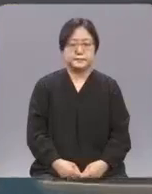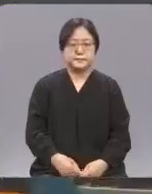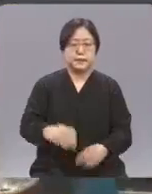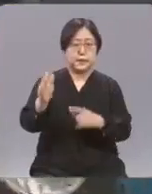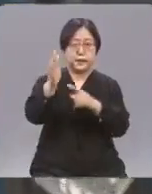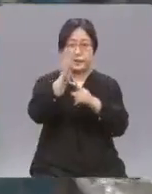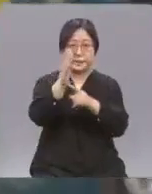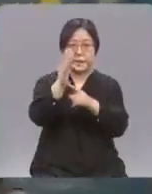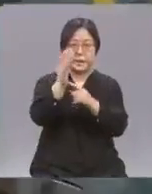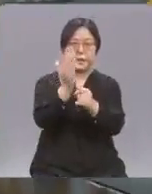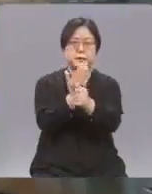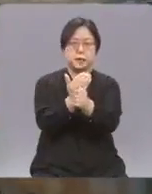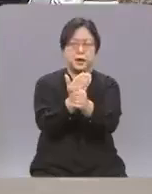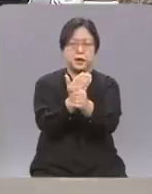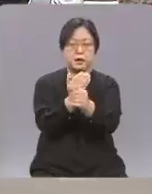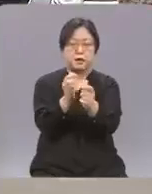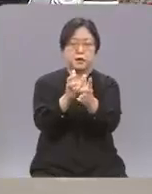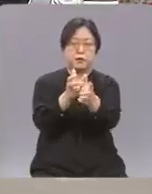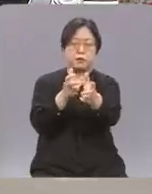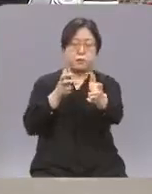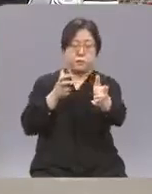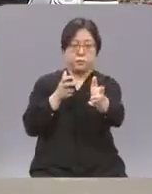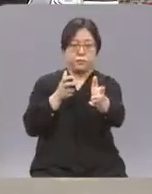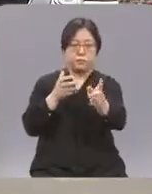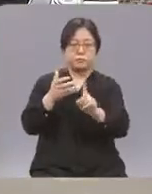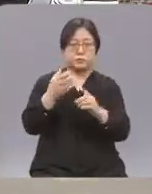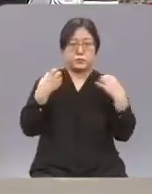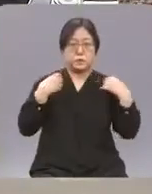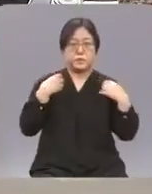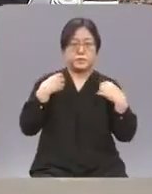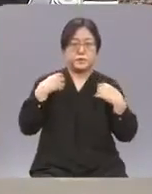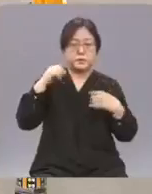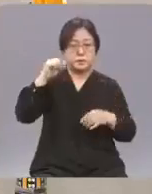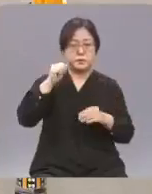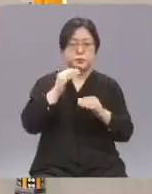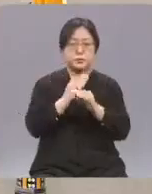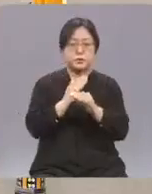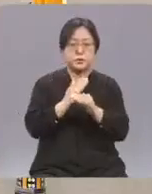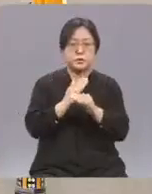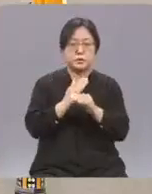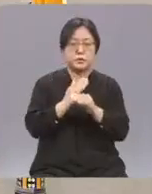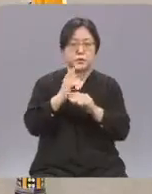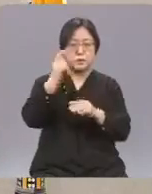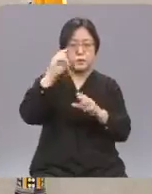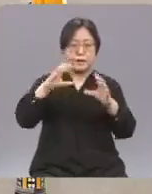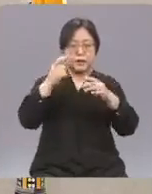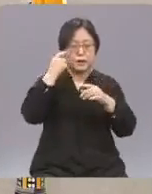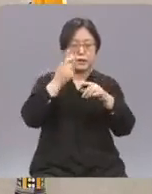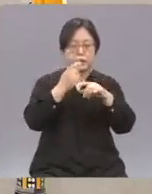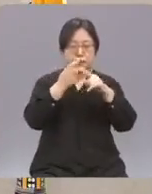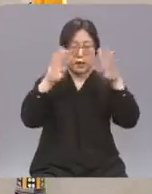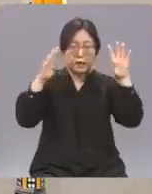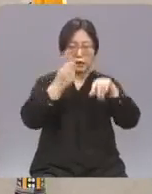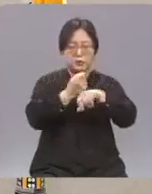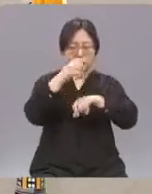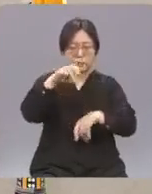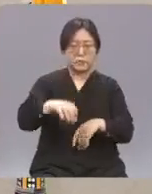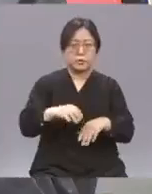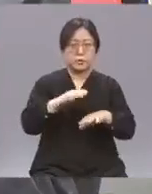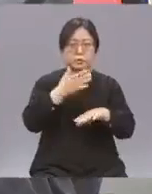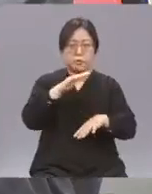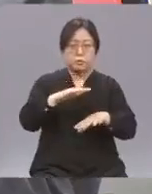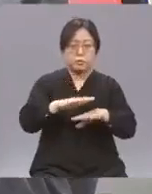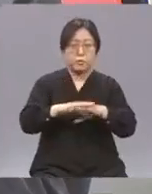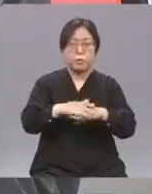깃발을 매단 화물차 수십 대가 궁청 앞 도로를 가득 메웠습니다. 한 국립대 연구소 조사 결과 농업용수로